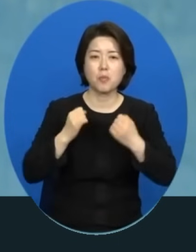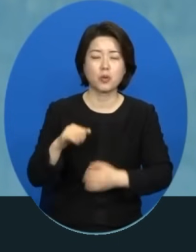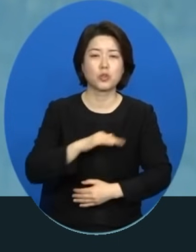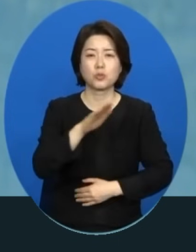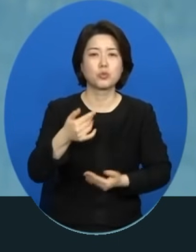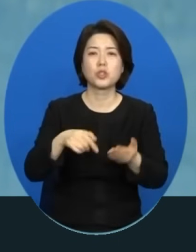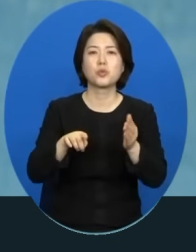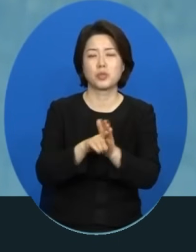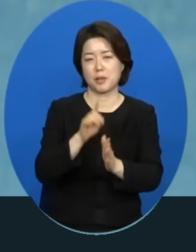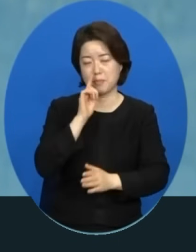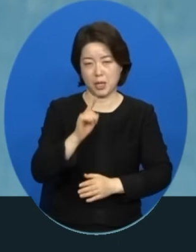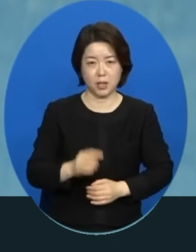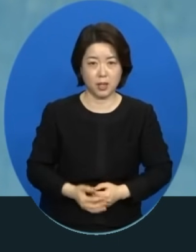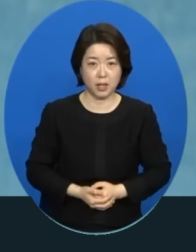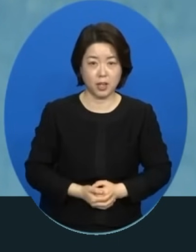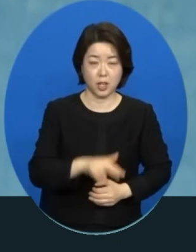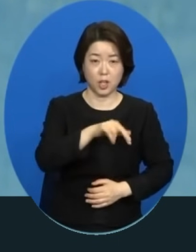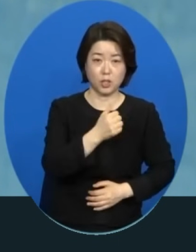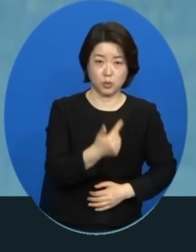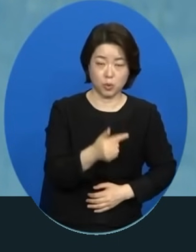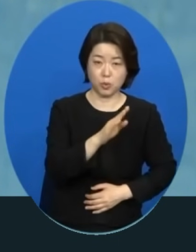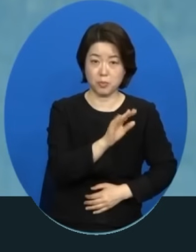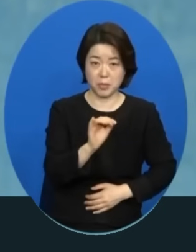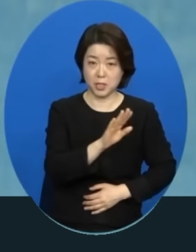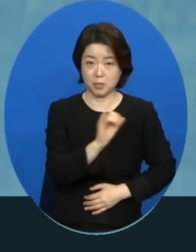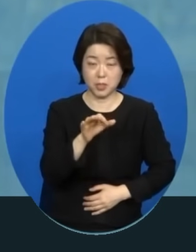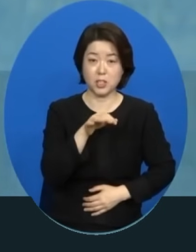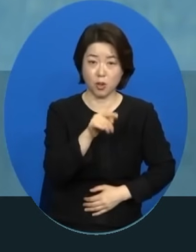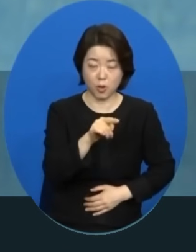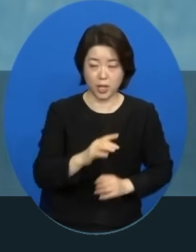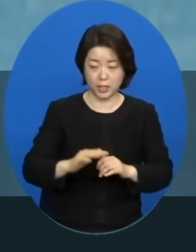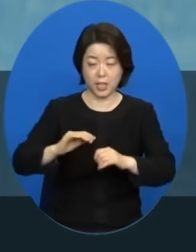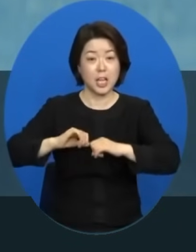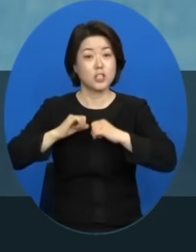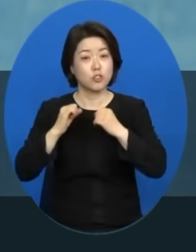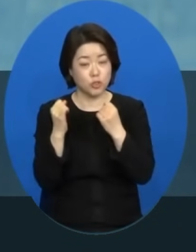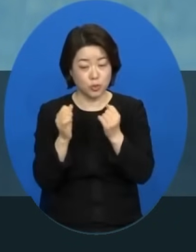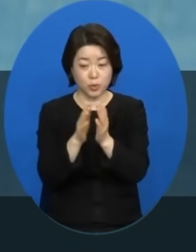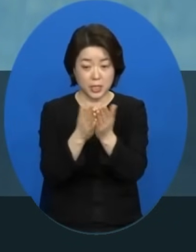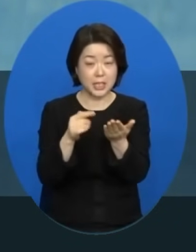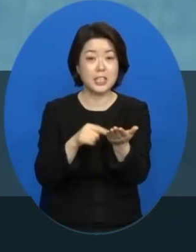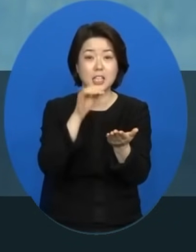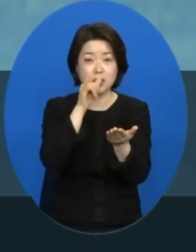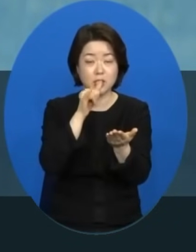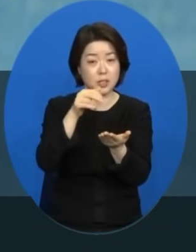존 비비어의 순종이라는 책 있습니다. 혹시 읽어보신 분 계십니까? 순종.